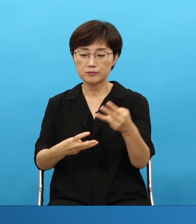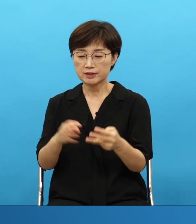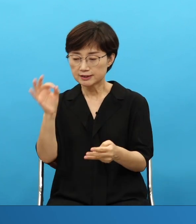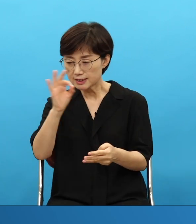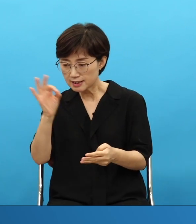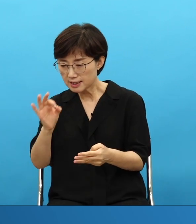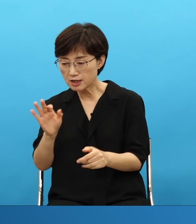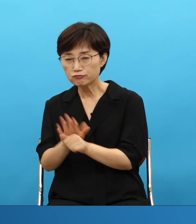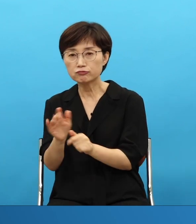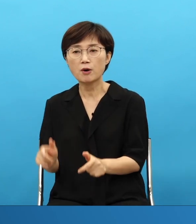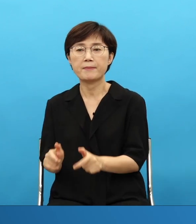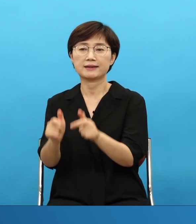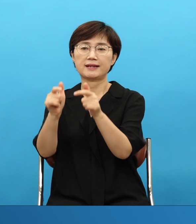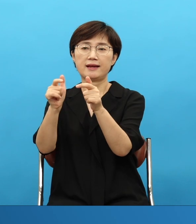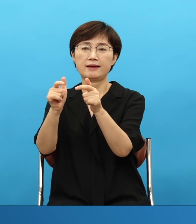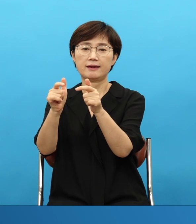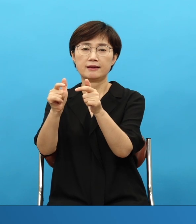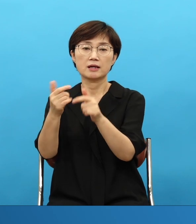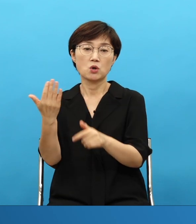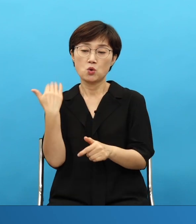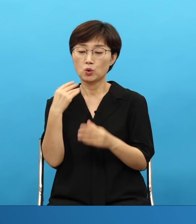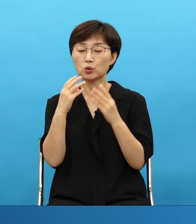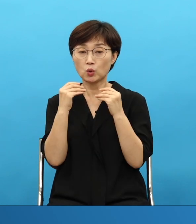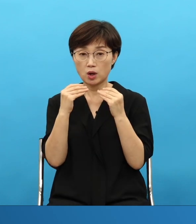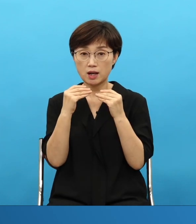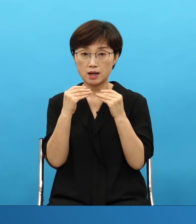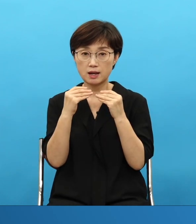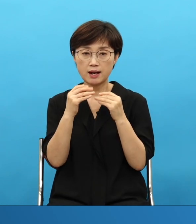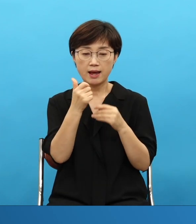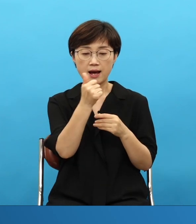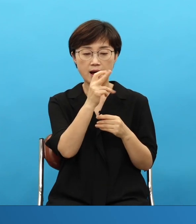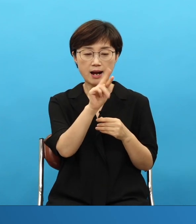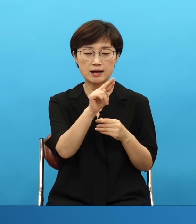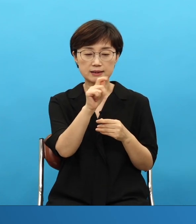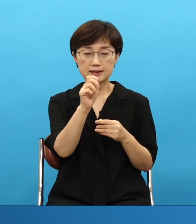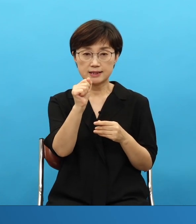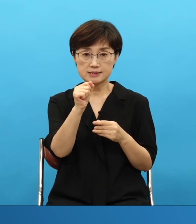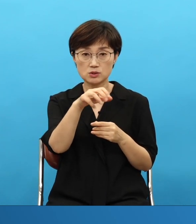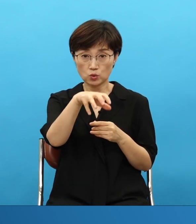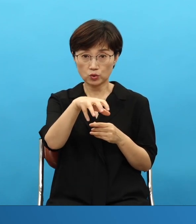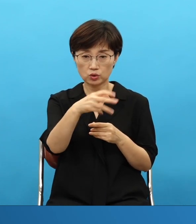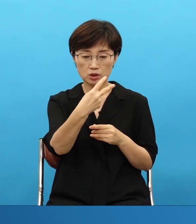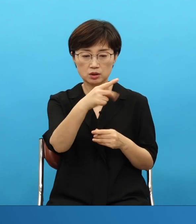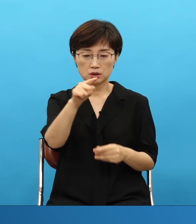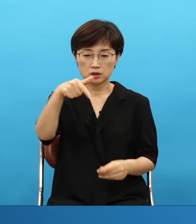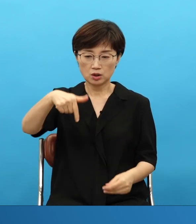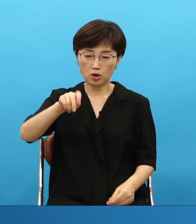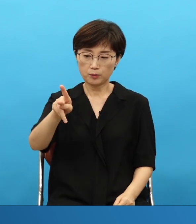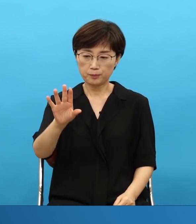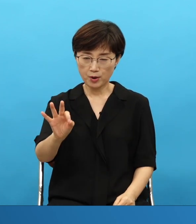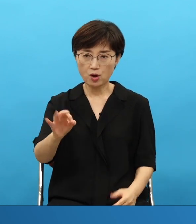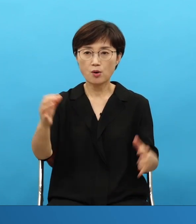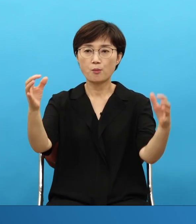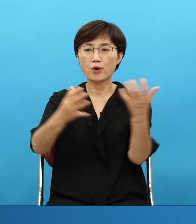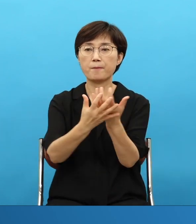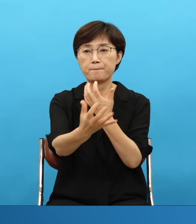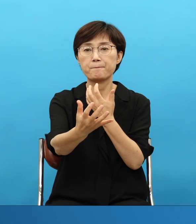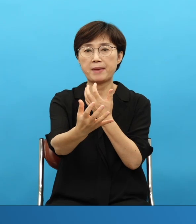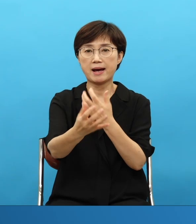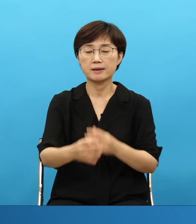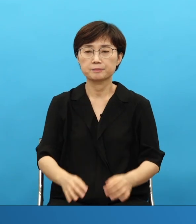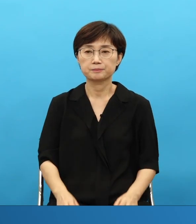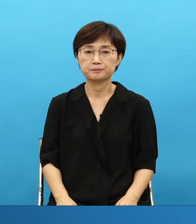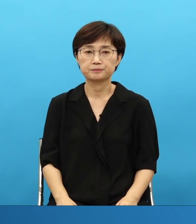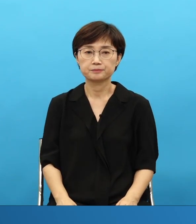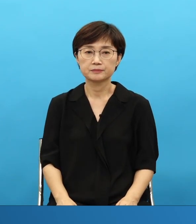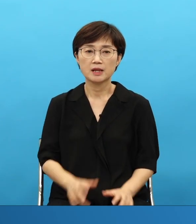망대운동. 지난주 토요 핵심은 RTS 핵심으로 덕평 RUTC에서 예배드렸습니다.